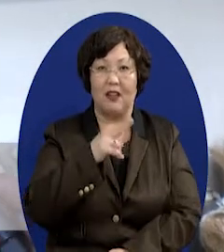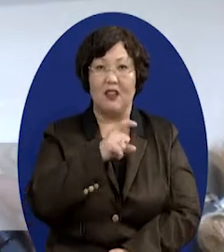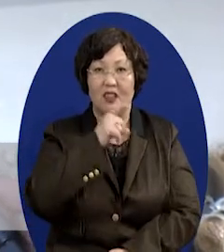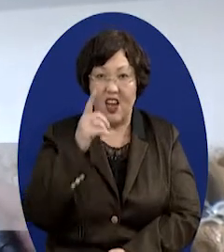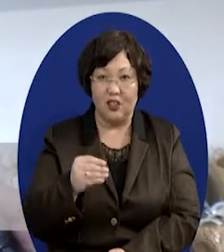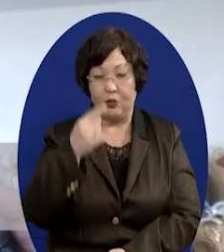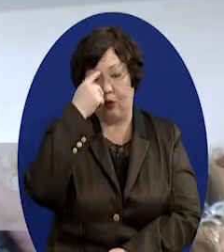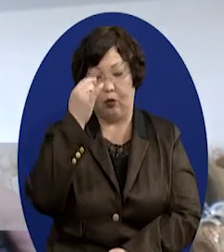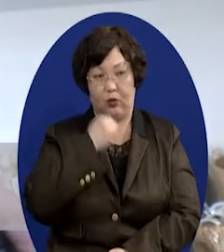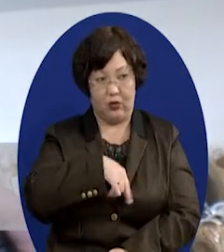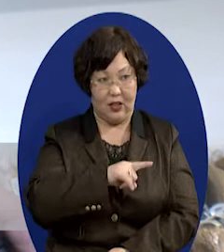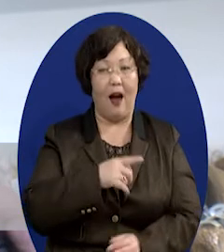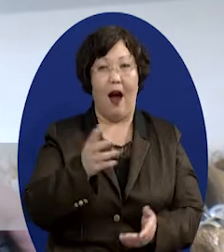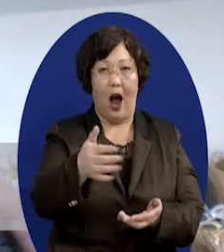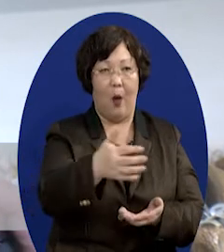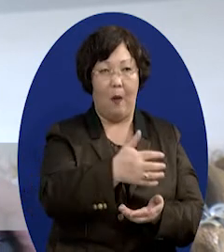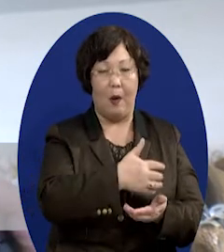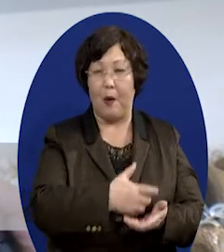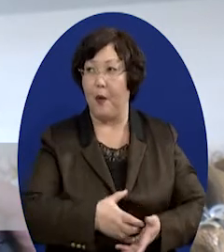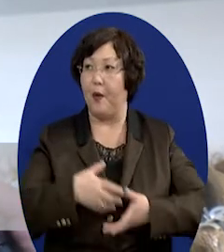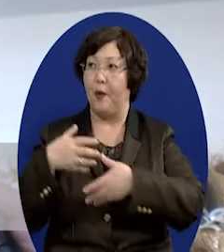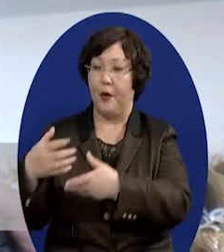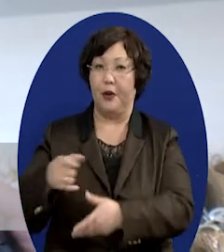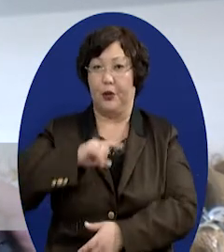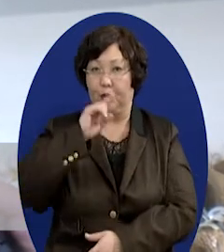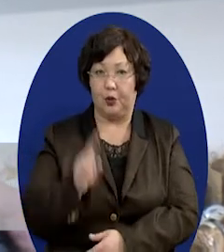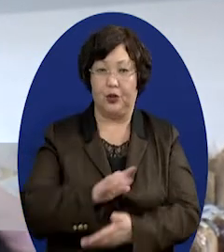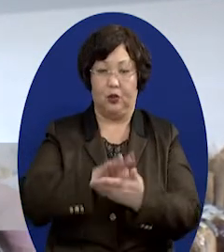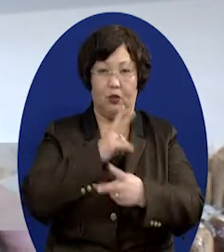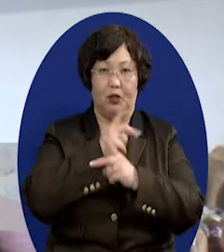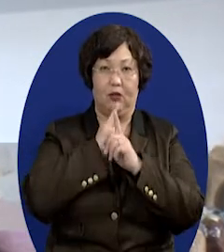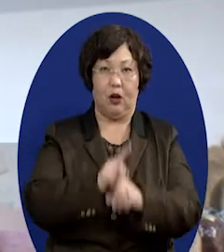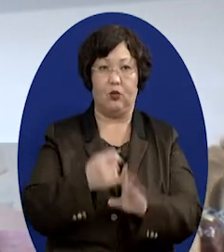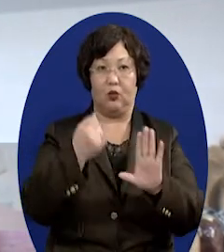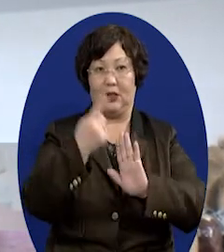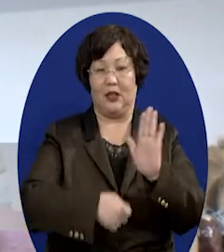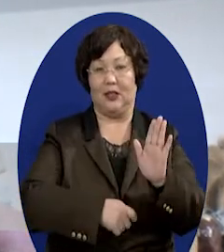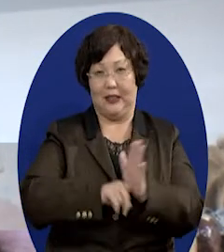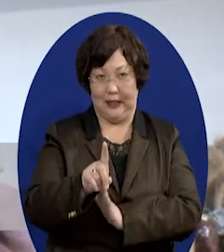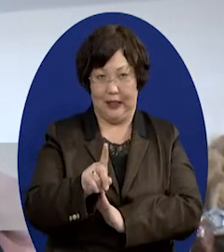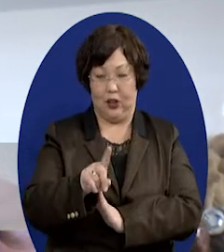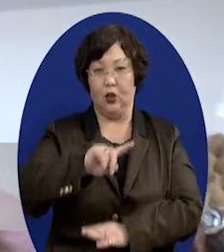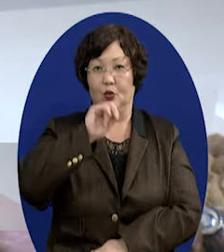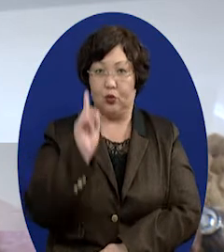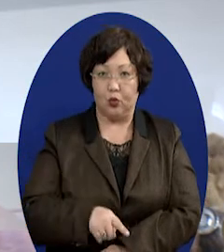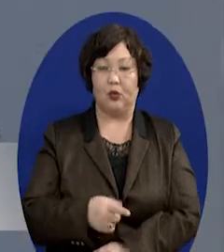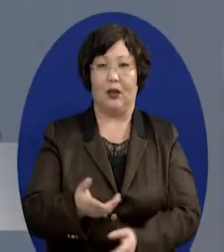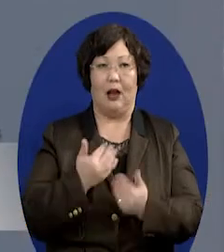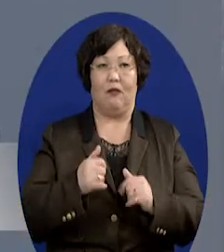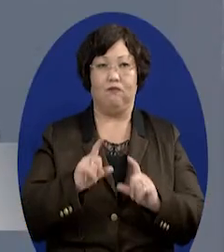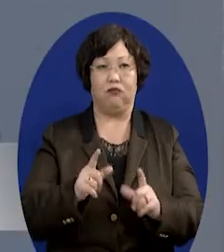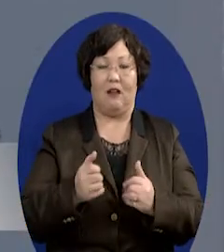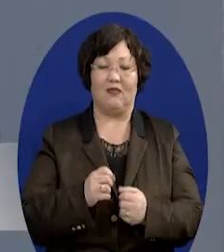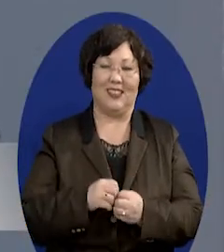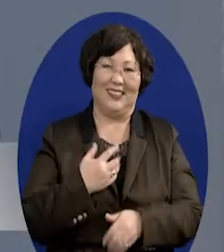дээ. Тэгэхээр бол жишээлээ одоо энэ шинээр батлагдсан хуулийн 6 сараас эхлээд одоо жишээл аваад явах нь л тэ.